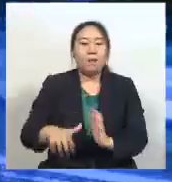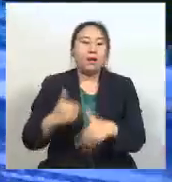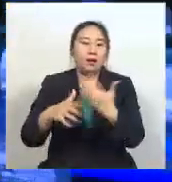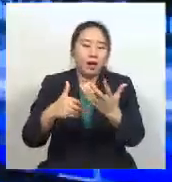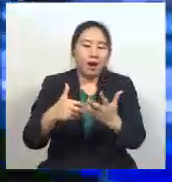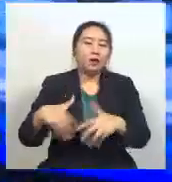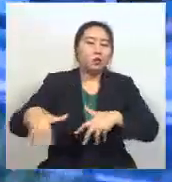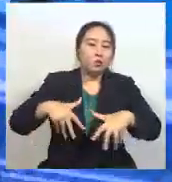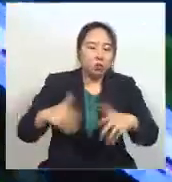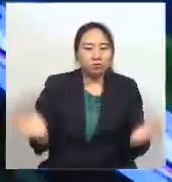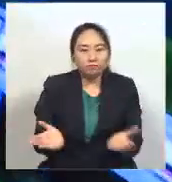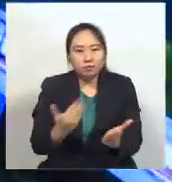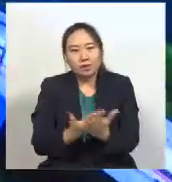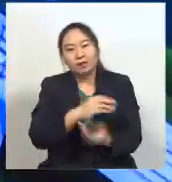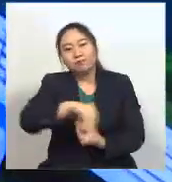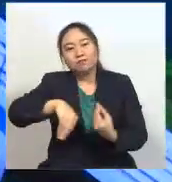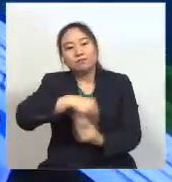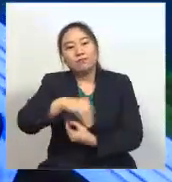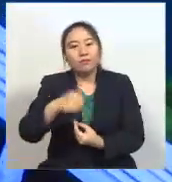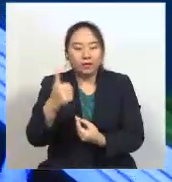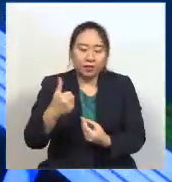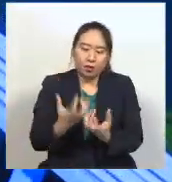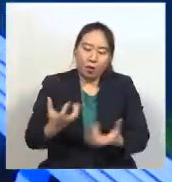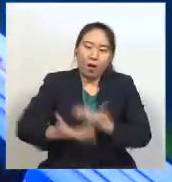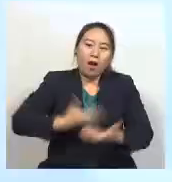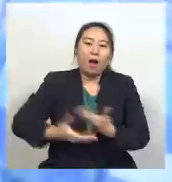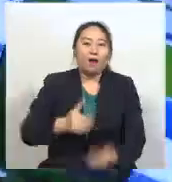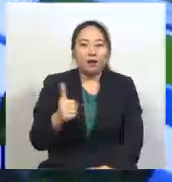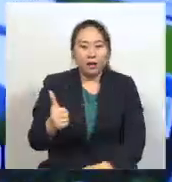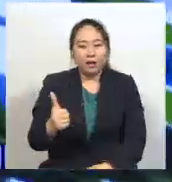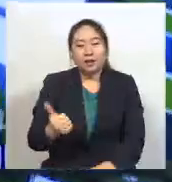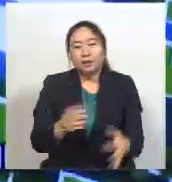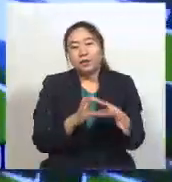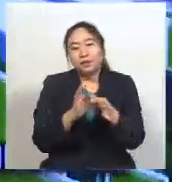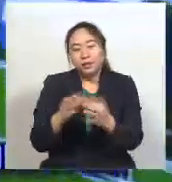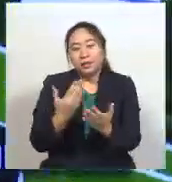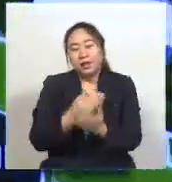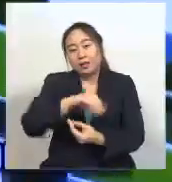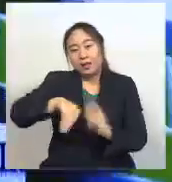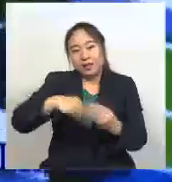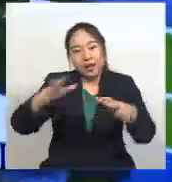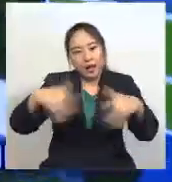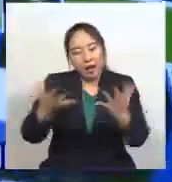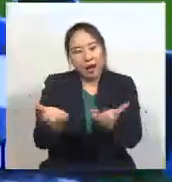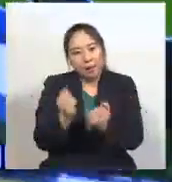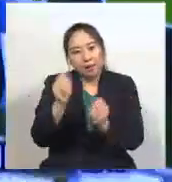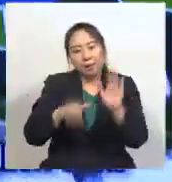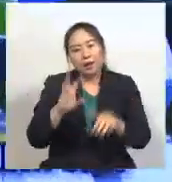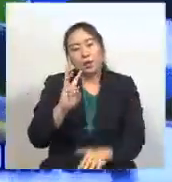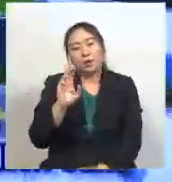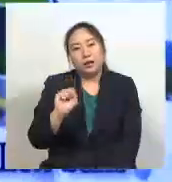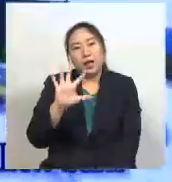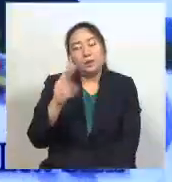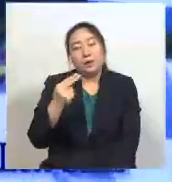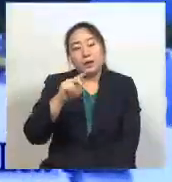ก็เกิดการกระจายรายได้ให้กับประชาชนในพื้นที่ได้มีพื้นที่ค้าขายด้วยมีผลตอบแทนทางเศรษฐกิจประมาณ 650,000